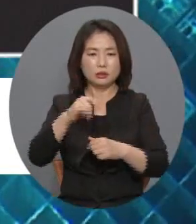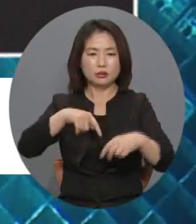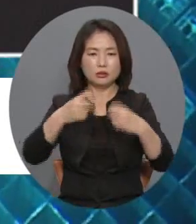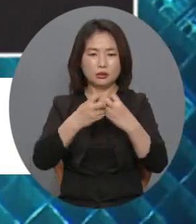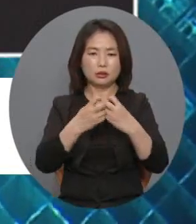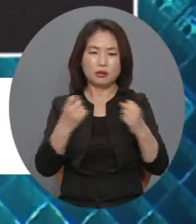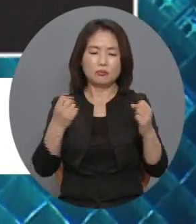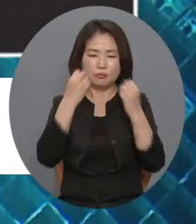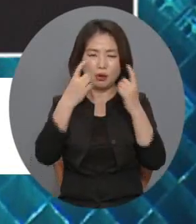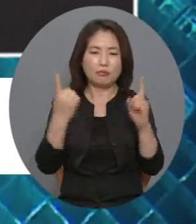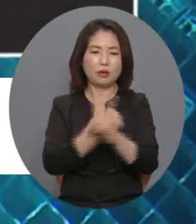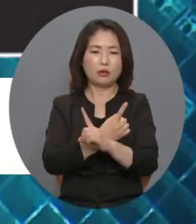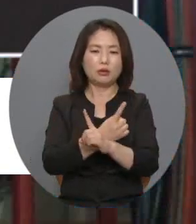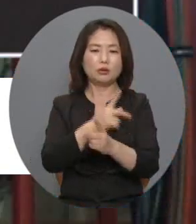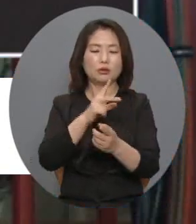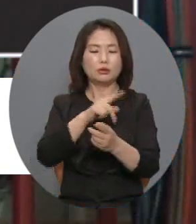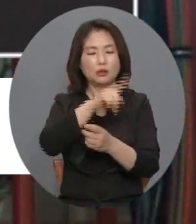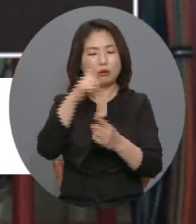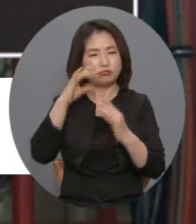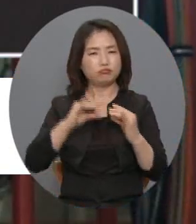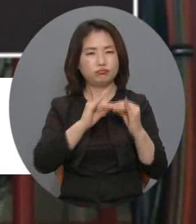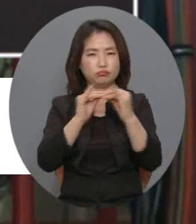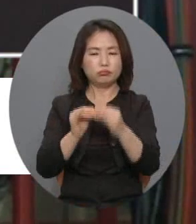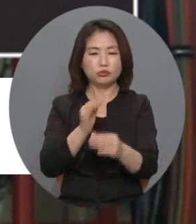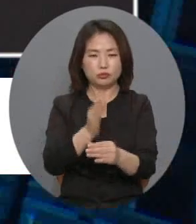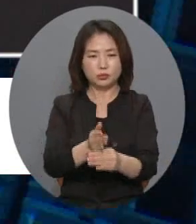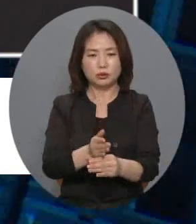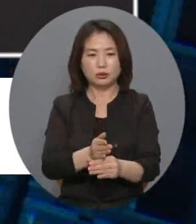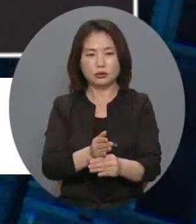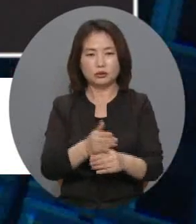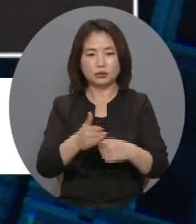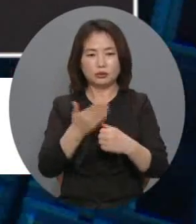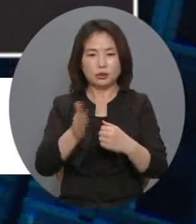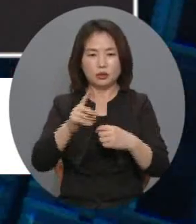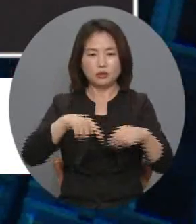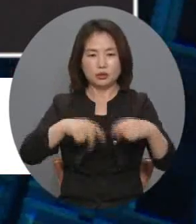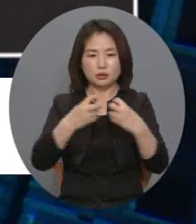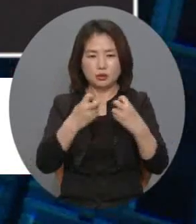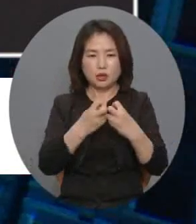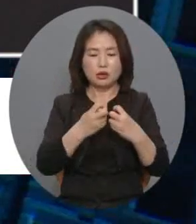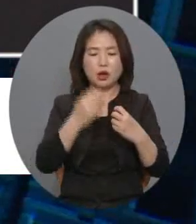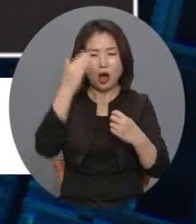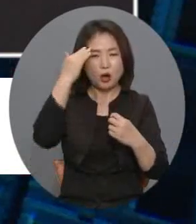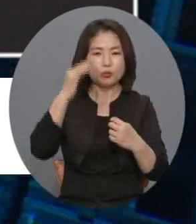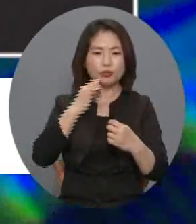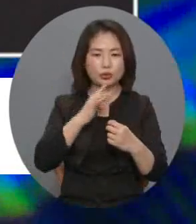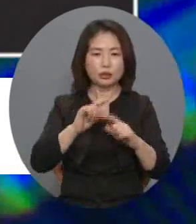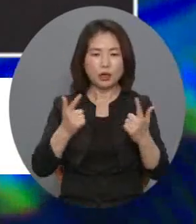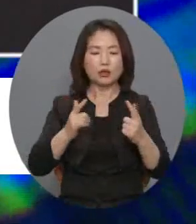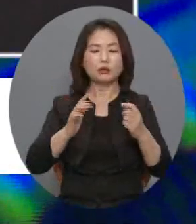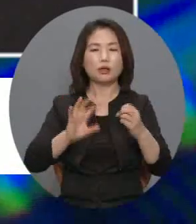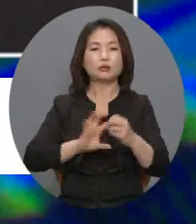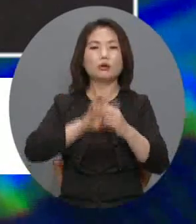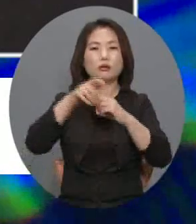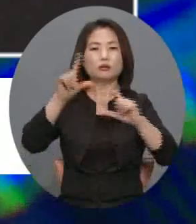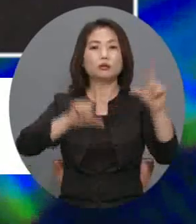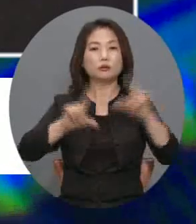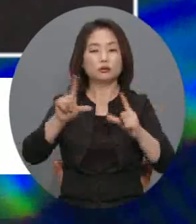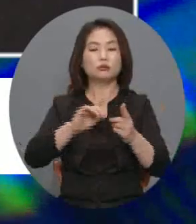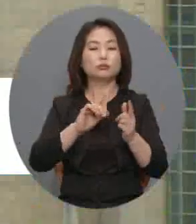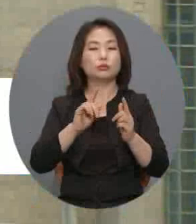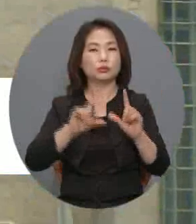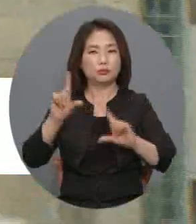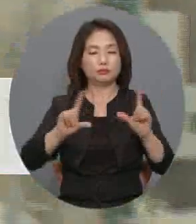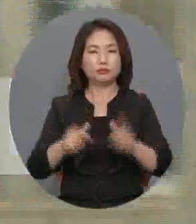개편해야 된다라는 그런 문제의식들이 많아졌습니다. 그런 정책을 하는 것은 한국뿐만 아니라 전 세계적인 그런 흐름이기